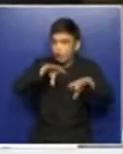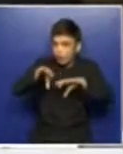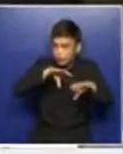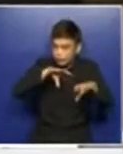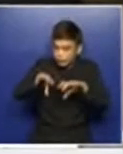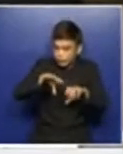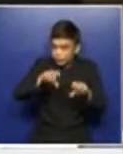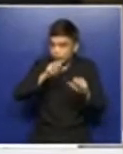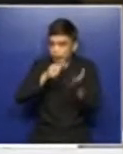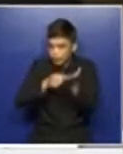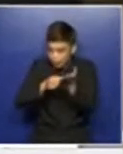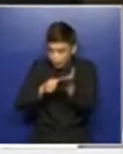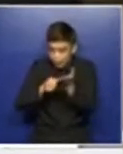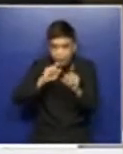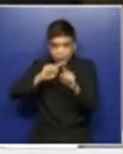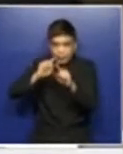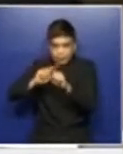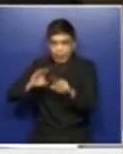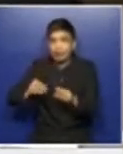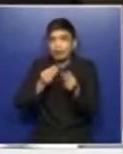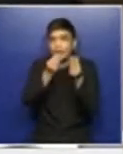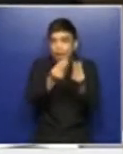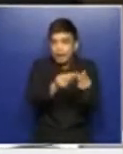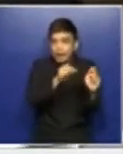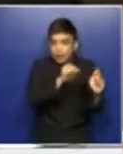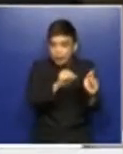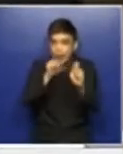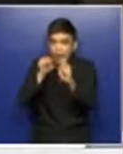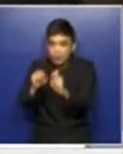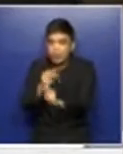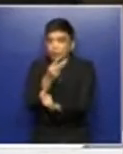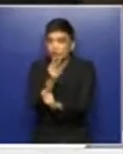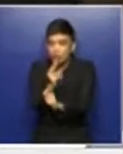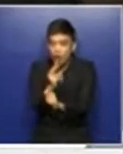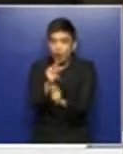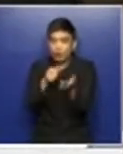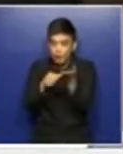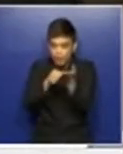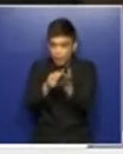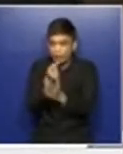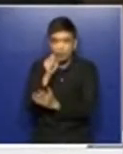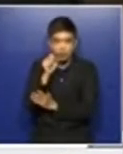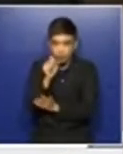ชับให้แก้ไขให้พี่น้องทั้ง2อําเภออย่างเร่งด่วนด้วยค่ะขอบพระคุ